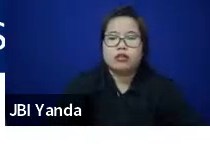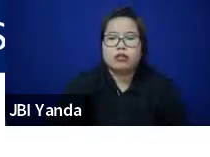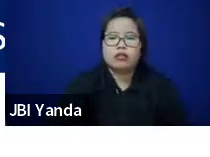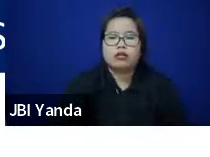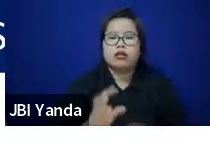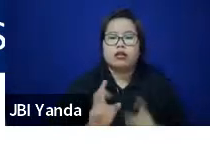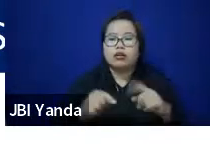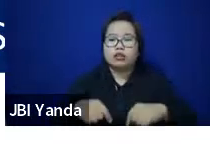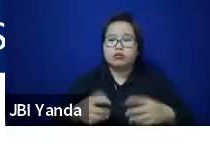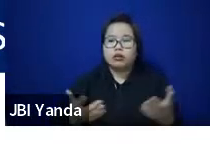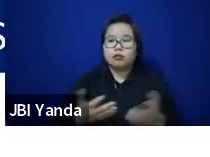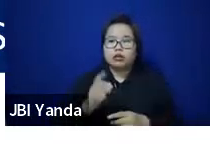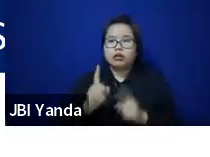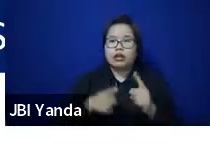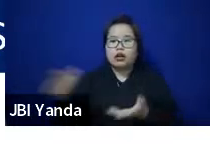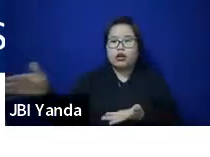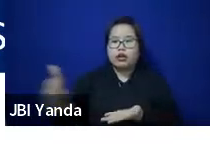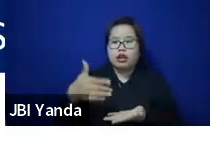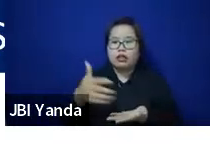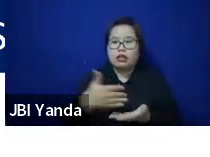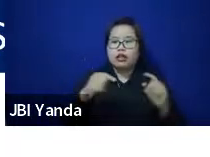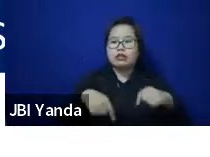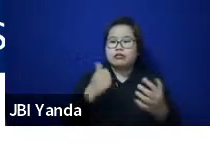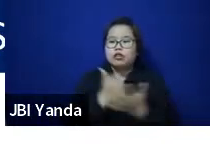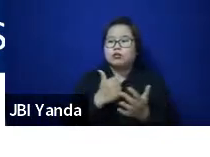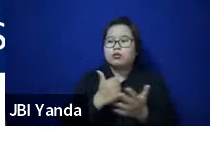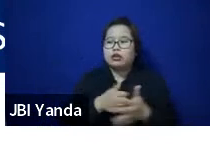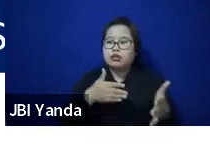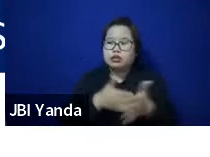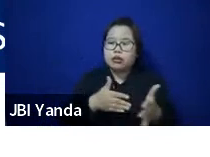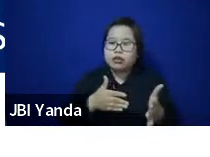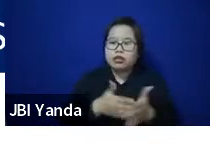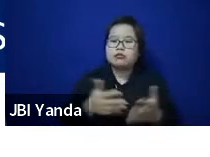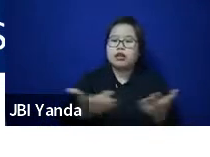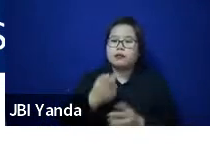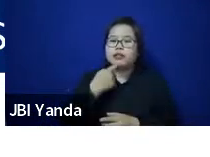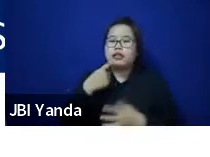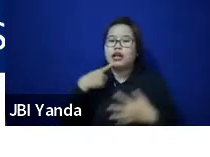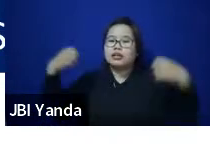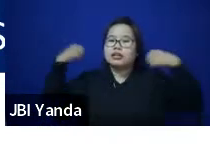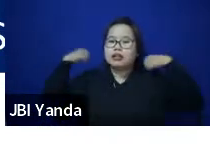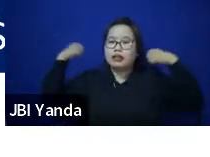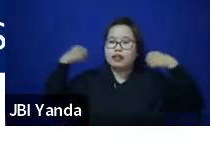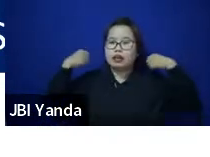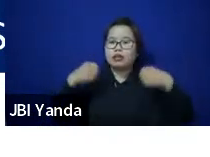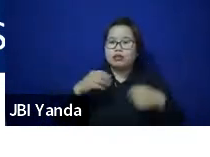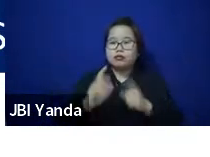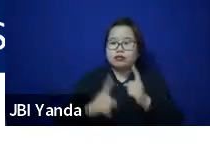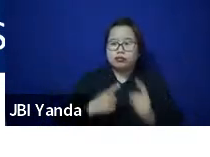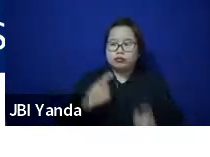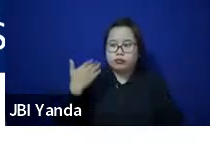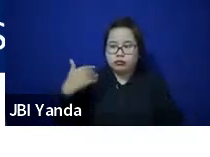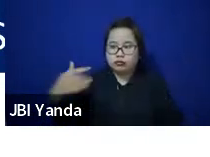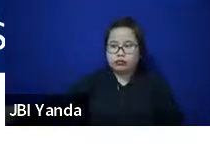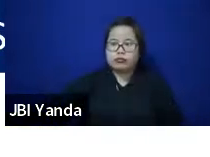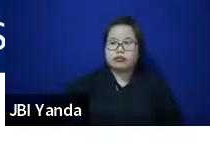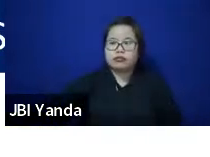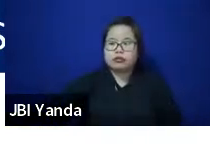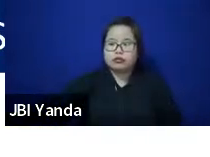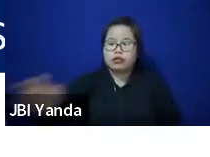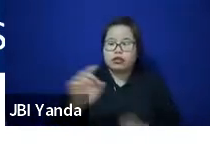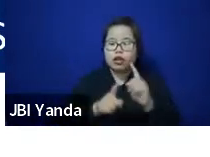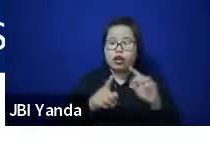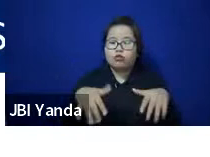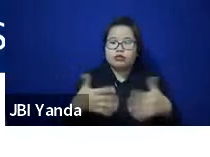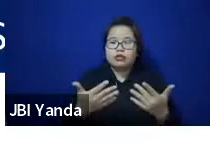ya, bahwa data ini masih sangat terbatas ya untuk terkait kesehatan. Tadi misalnya di sisi